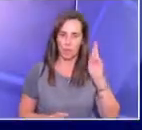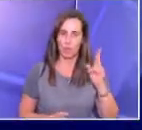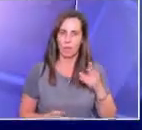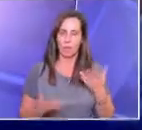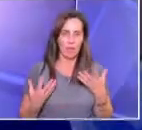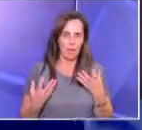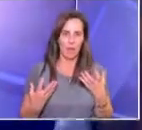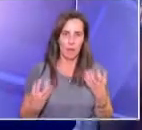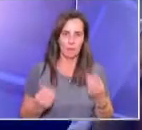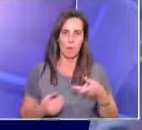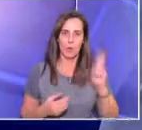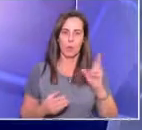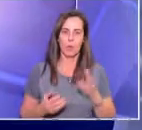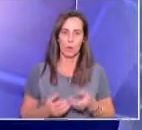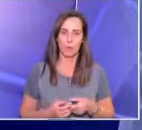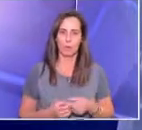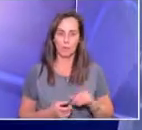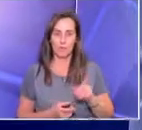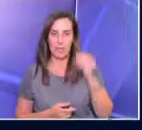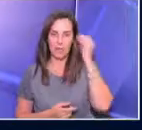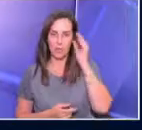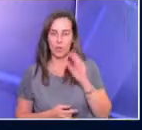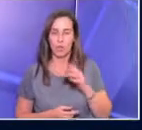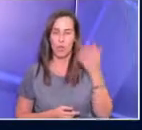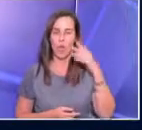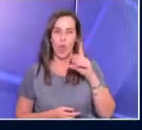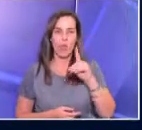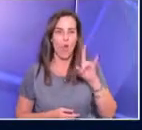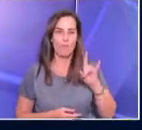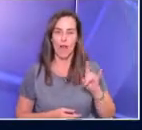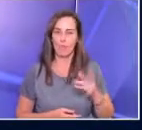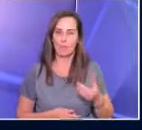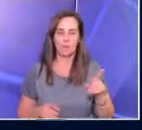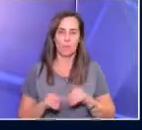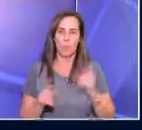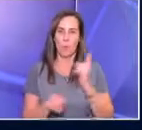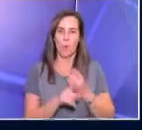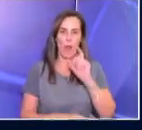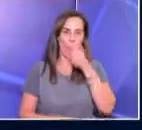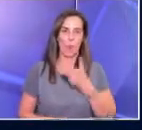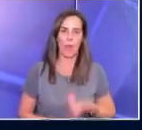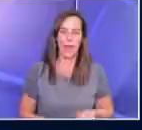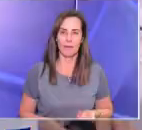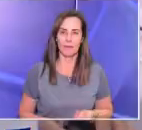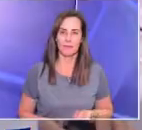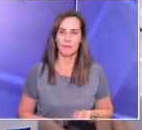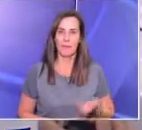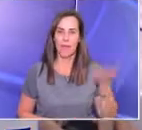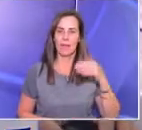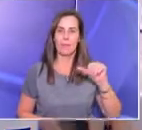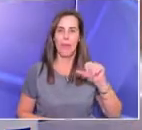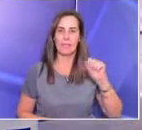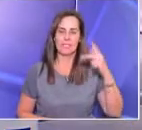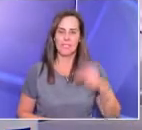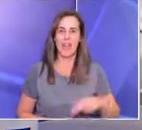וכל כך הרבה יותר משהו מסוגנן. אל תשכח שדוב חנין... אותו מתחרה, חולדאי, מה זאת אומרת? לא, אבל היה את אסף הרי. בסדר, אז הוא הוריד